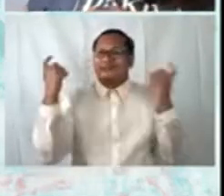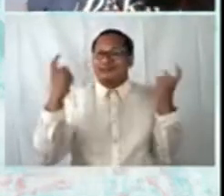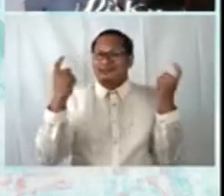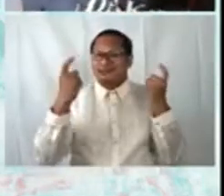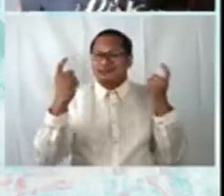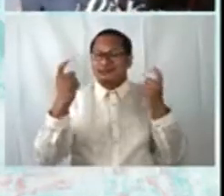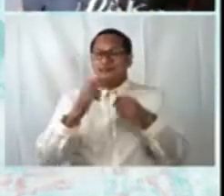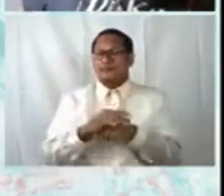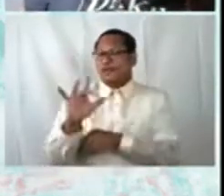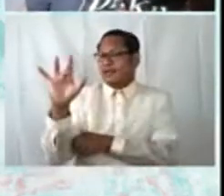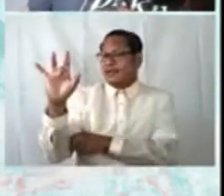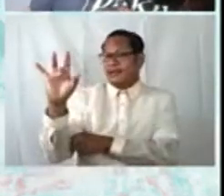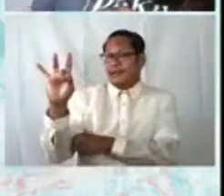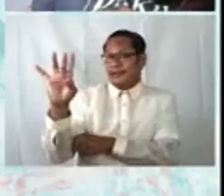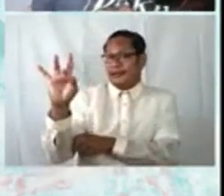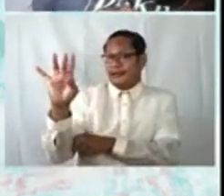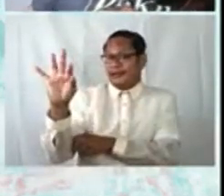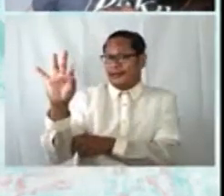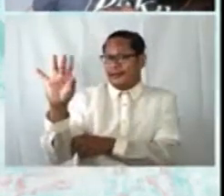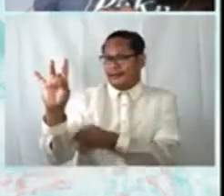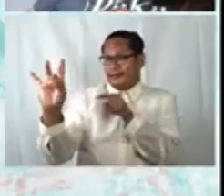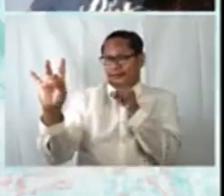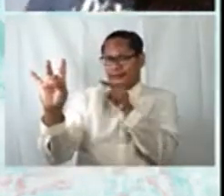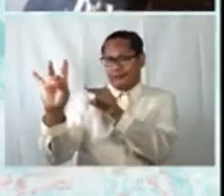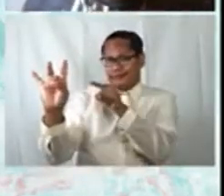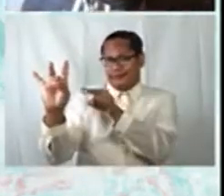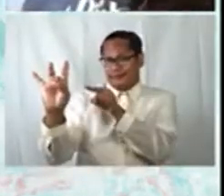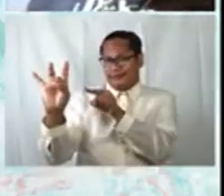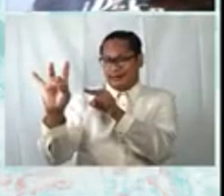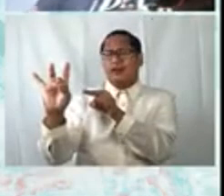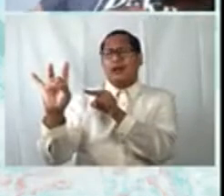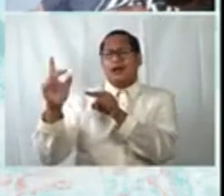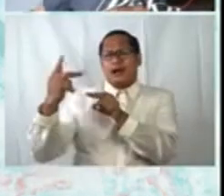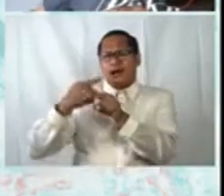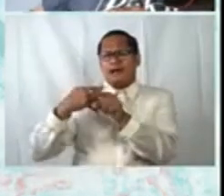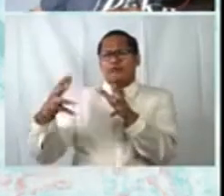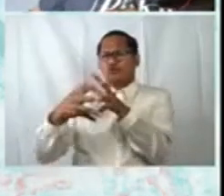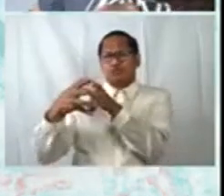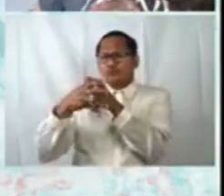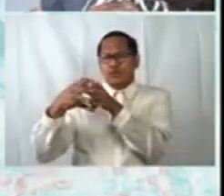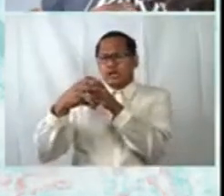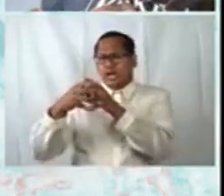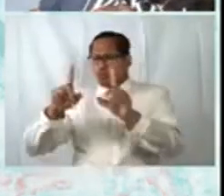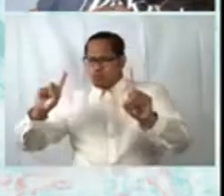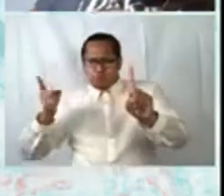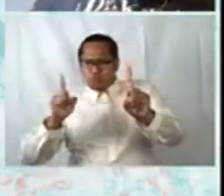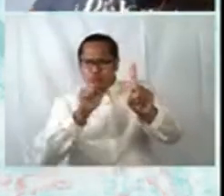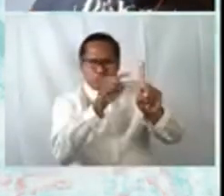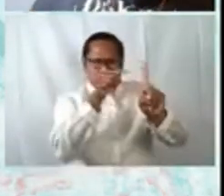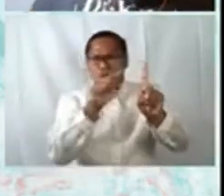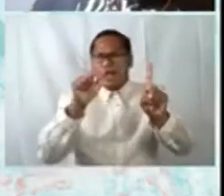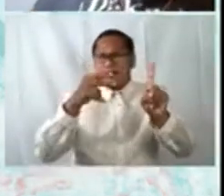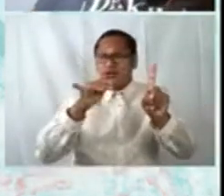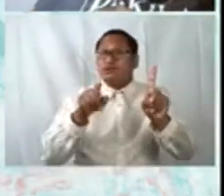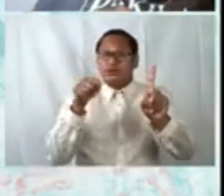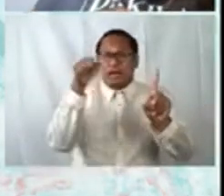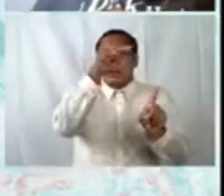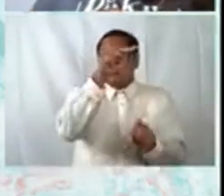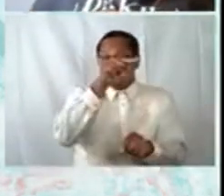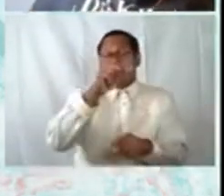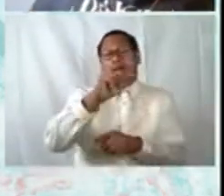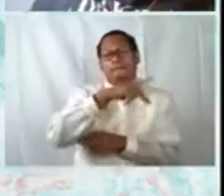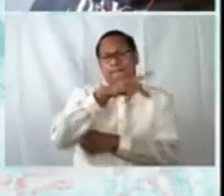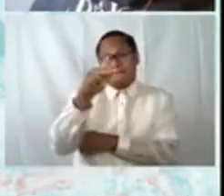By 1899, no? Di ba? Hinahabol na ng mga Amerikano si Aguinaldo. Nandun siya sa Angeles, Pampanga,